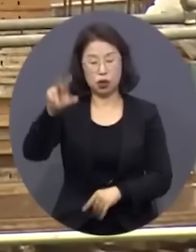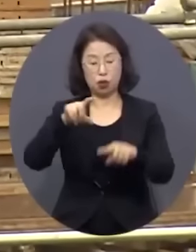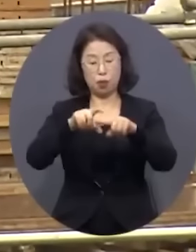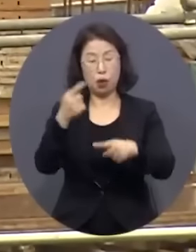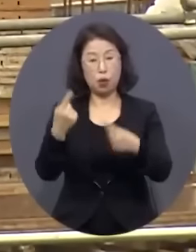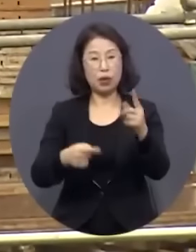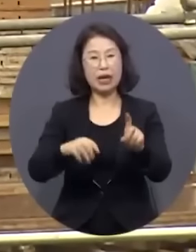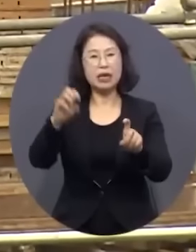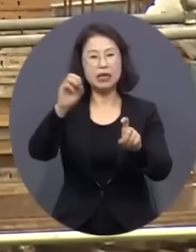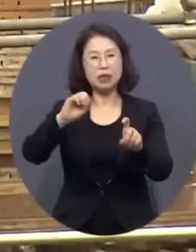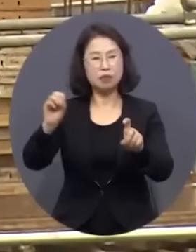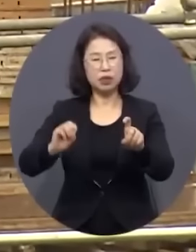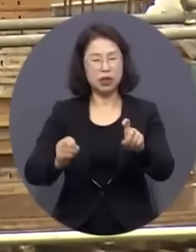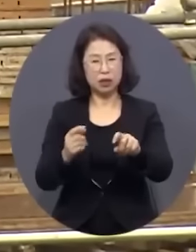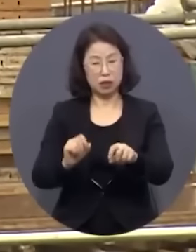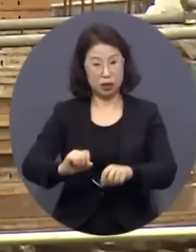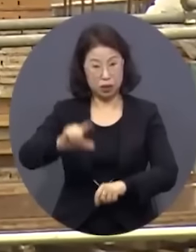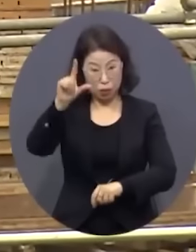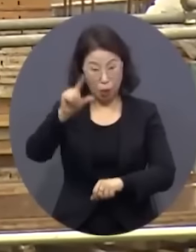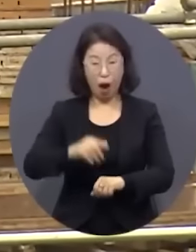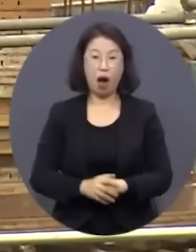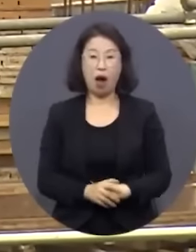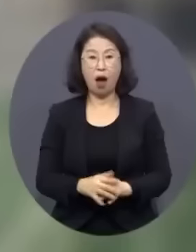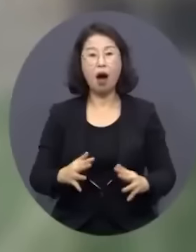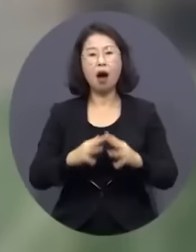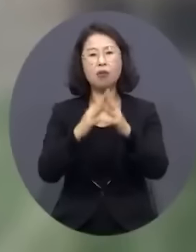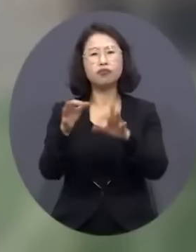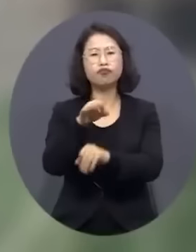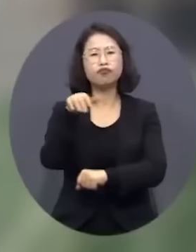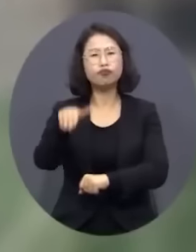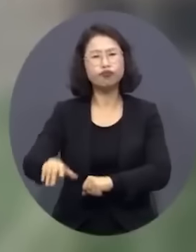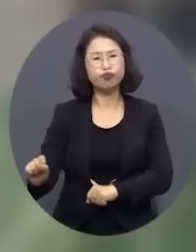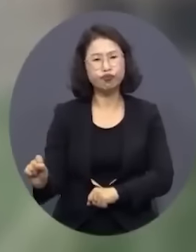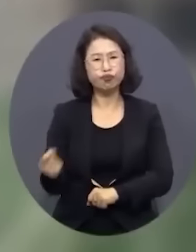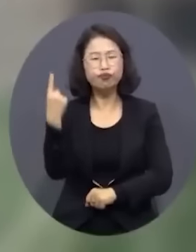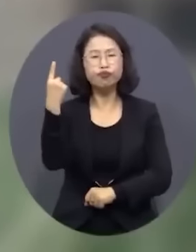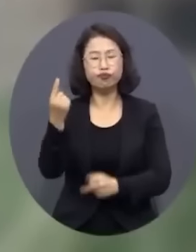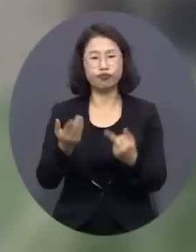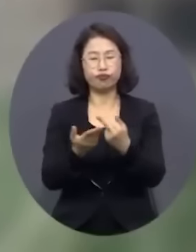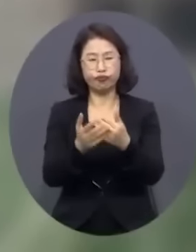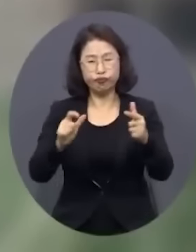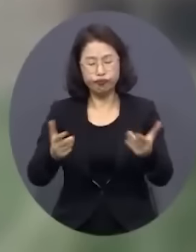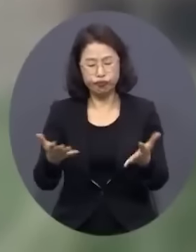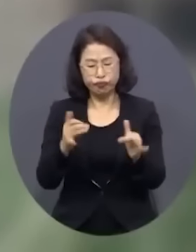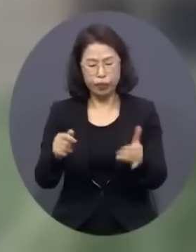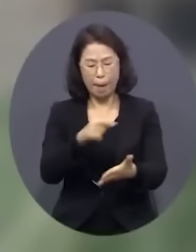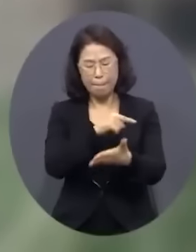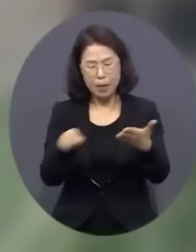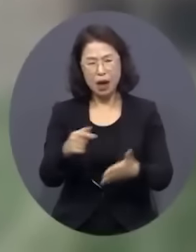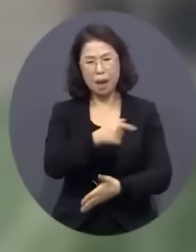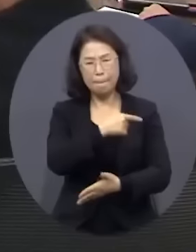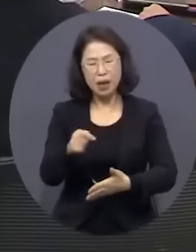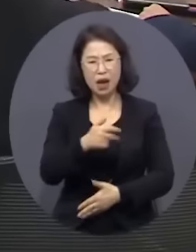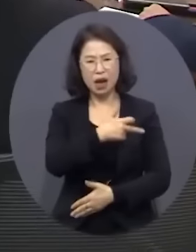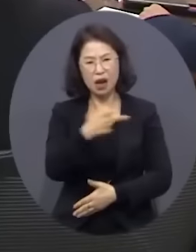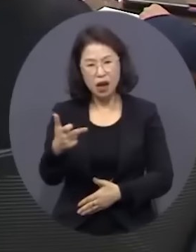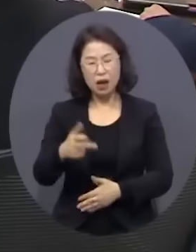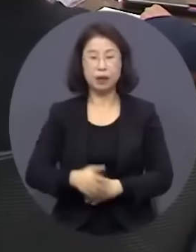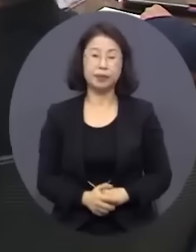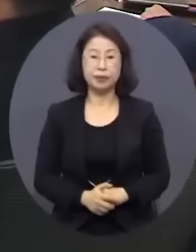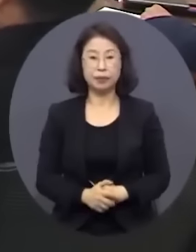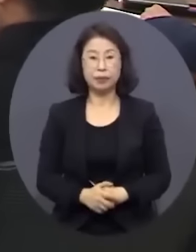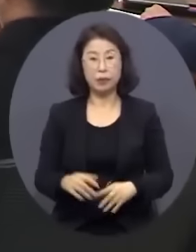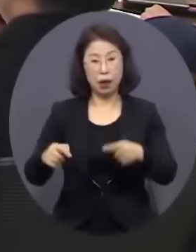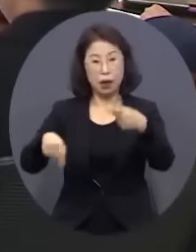평균보다 10%포인트 이상 높았는데 건설 경기 침체 타격을 제주 노동자들이 가장 크게 받고 있습니다.